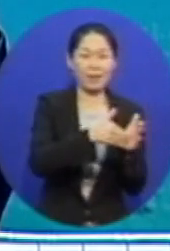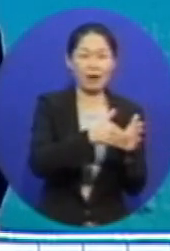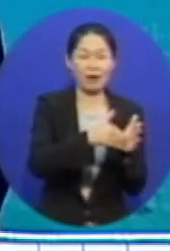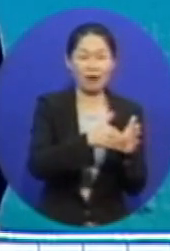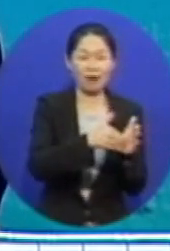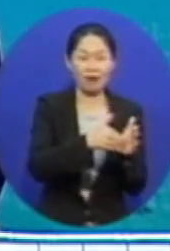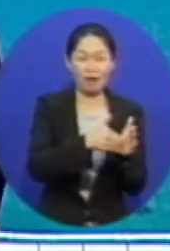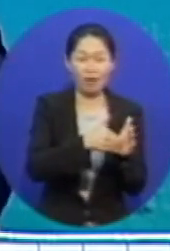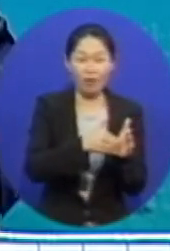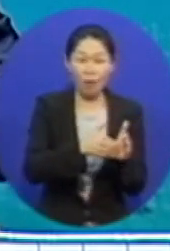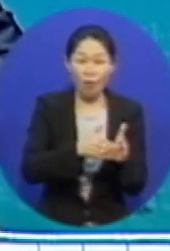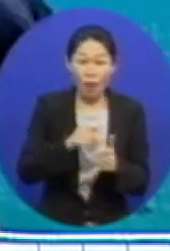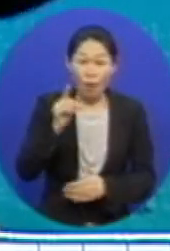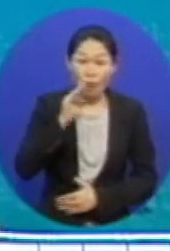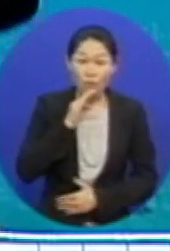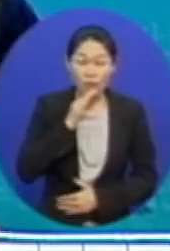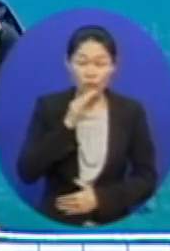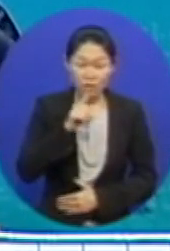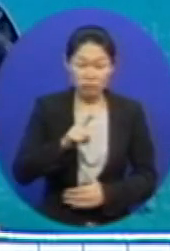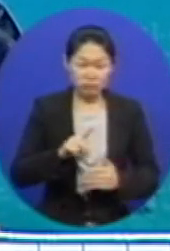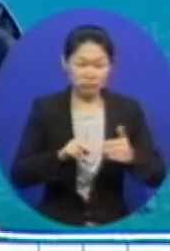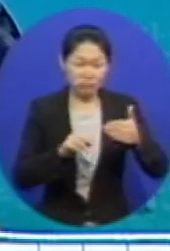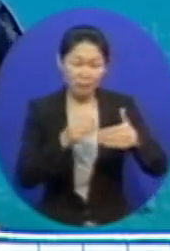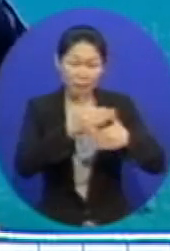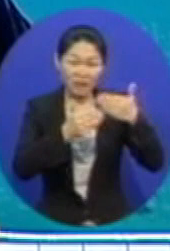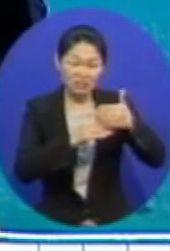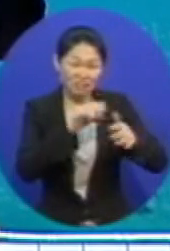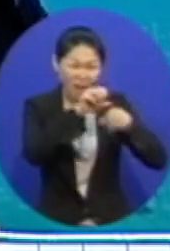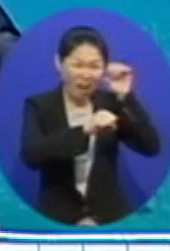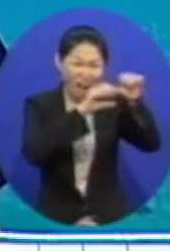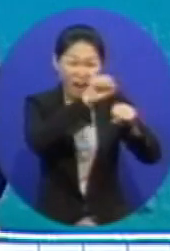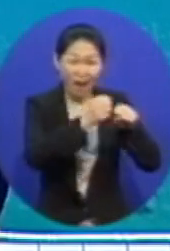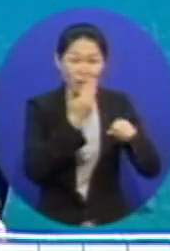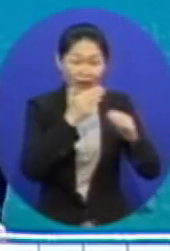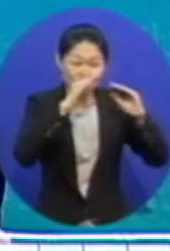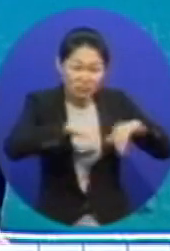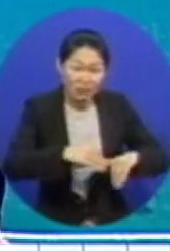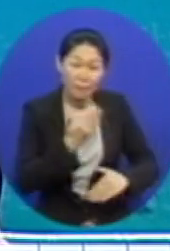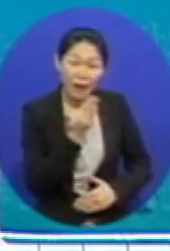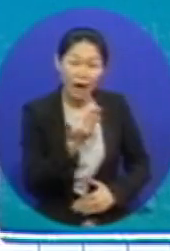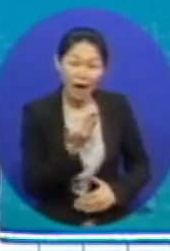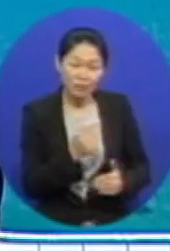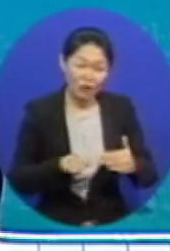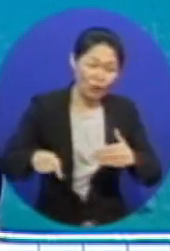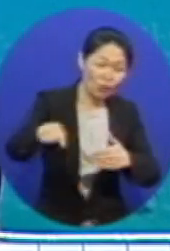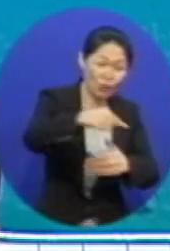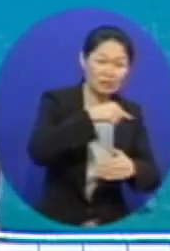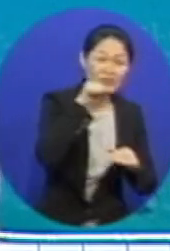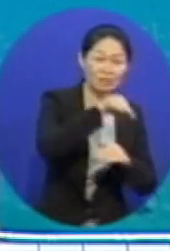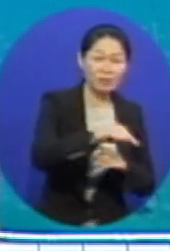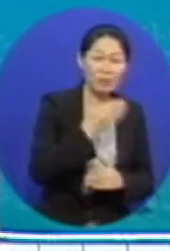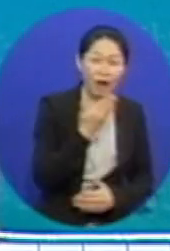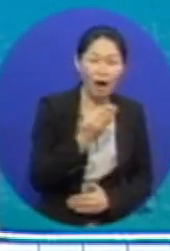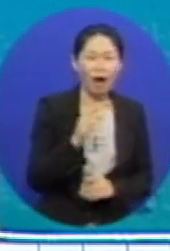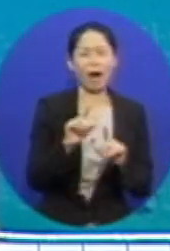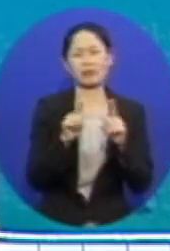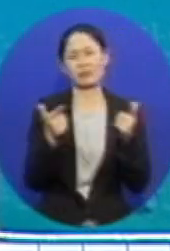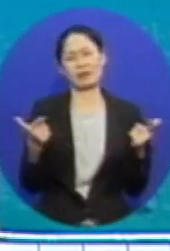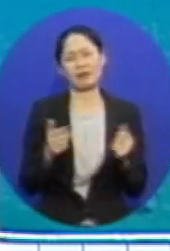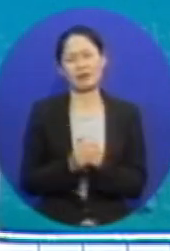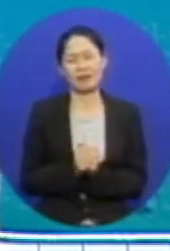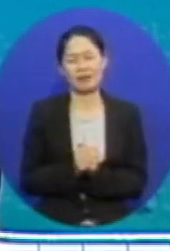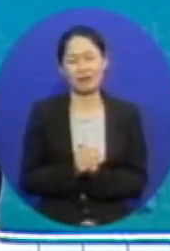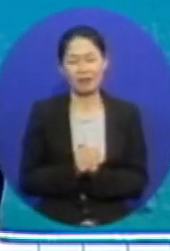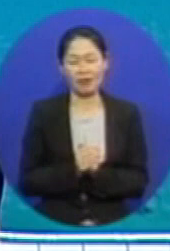많이 만리장성을 타고 올라 왔나요 무너뜨리고 않나요 돌아서 왔을까요 그렇지 않아요